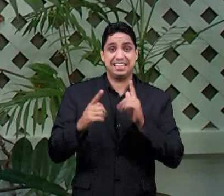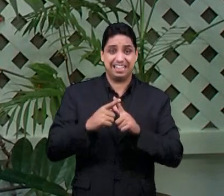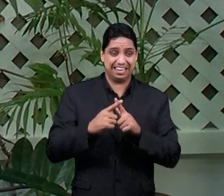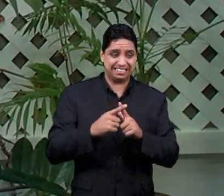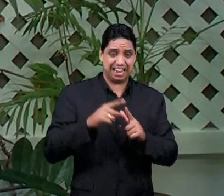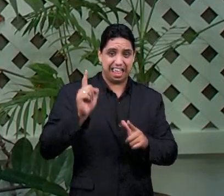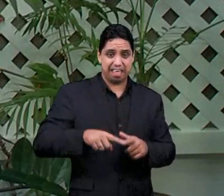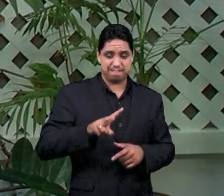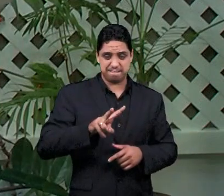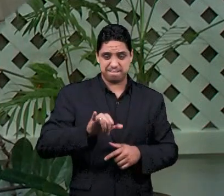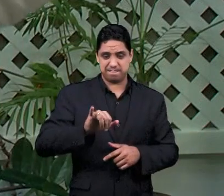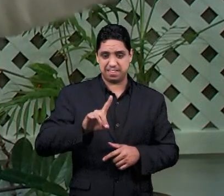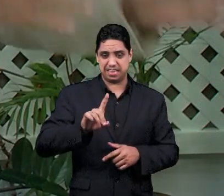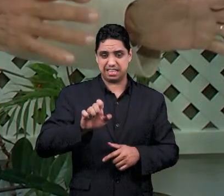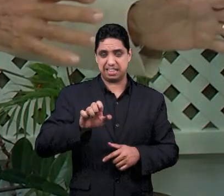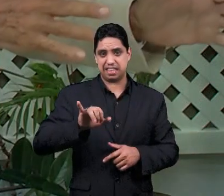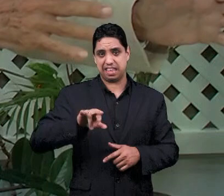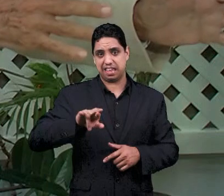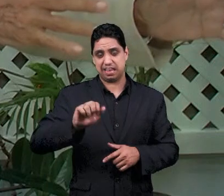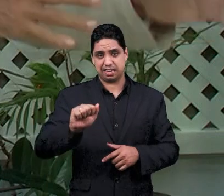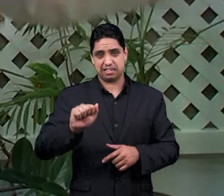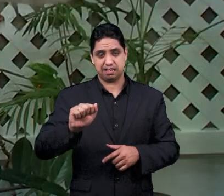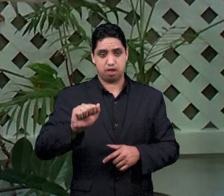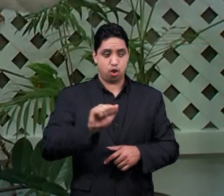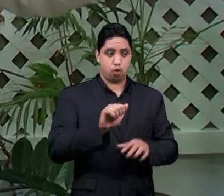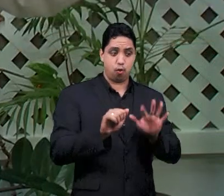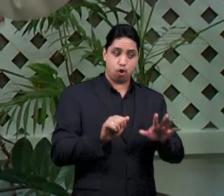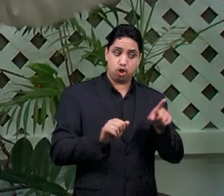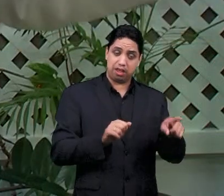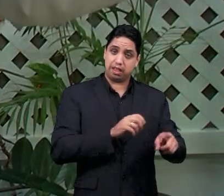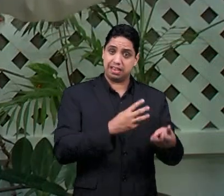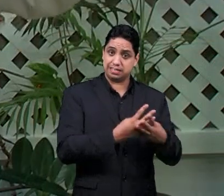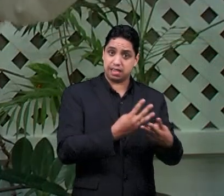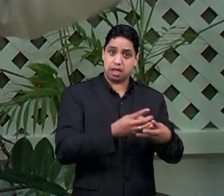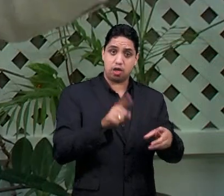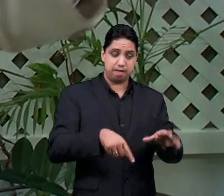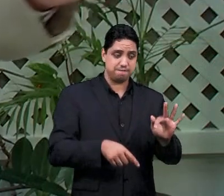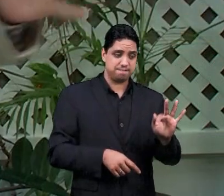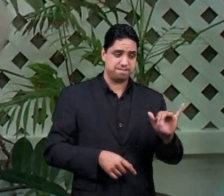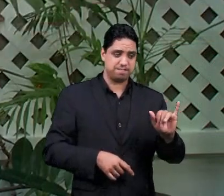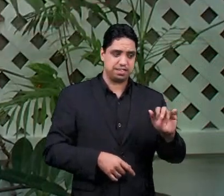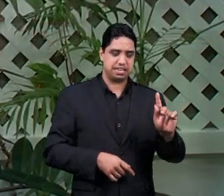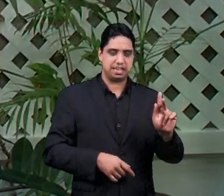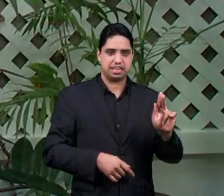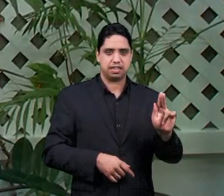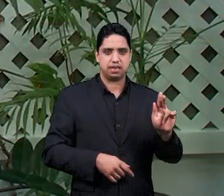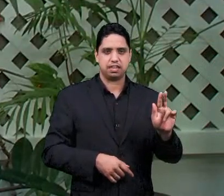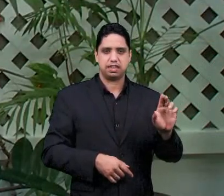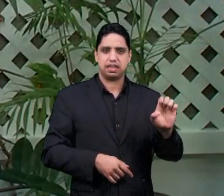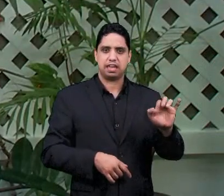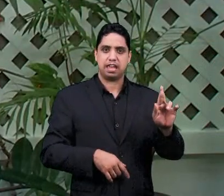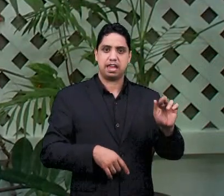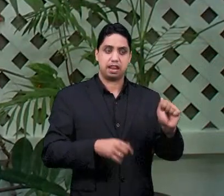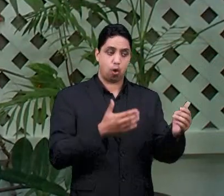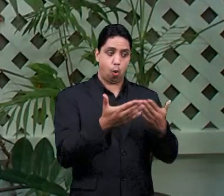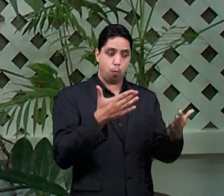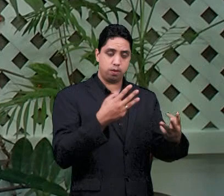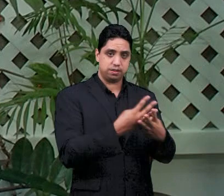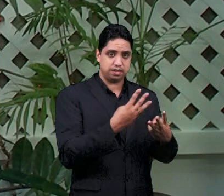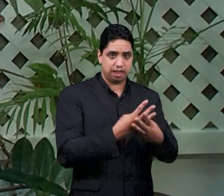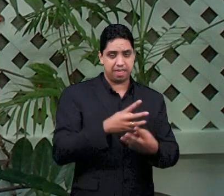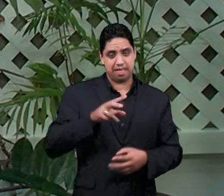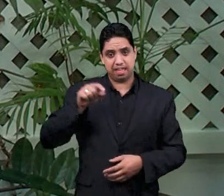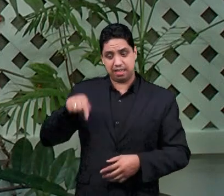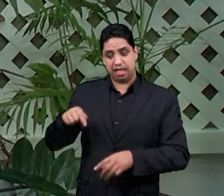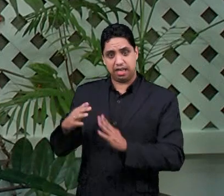est la vigne, donc le cep. Le figuier, c'est le symbole d'Israël, où toute la prophétie est